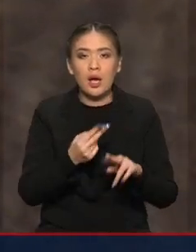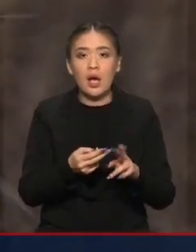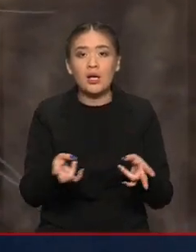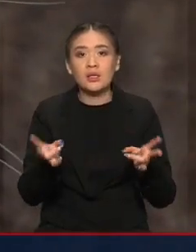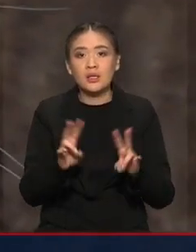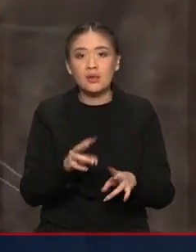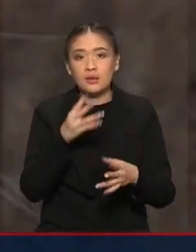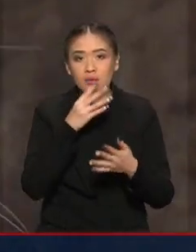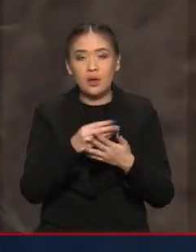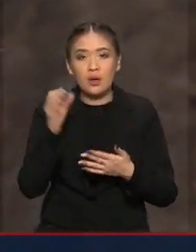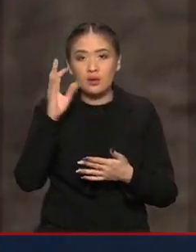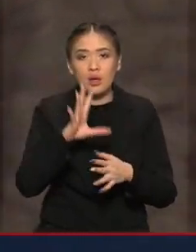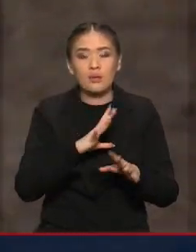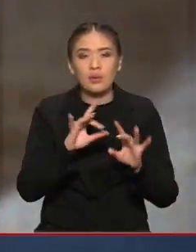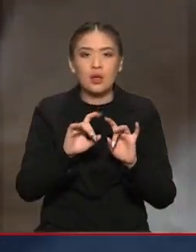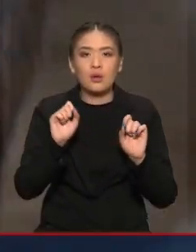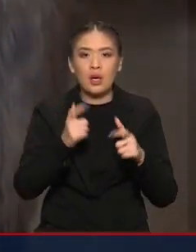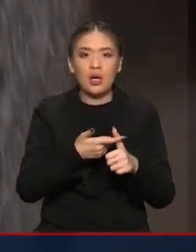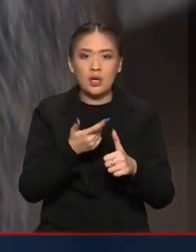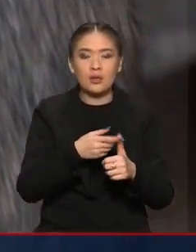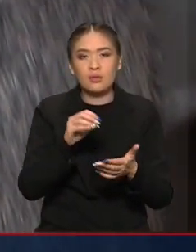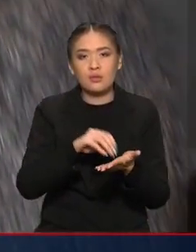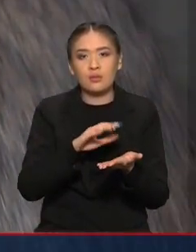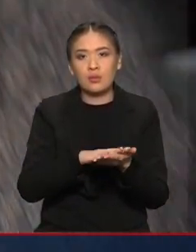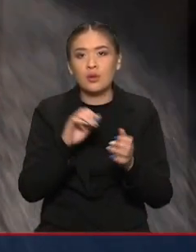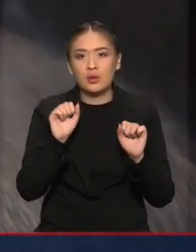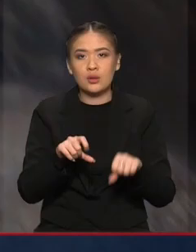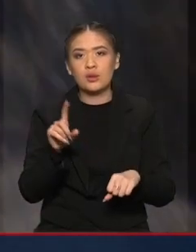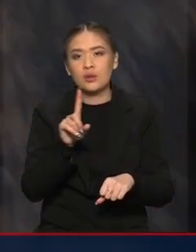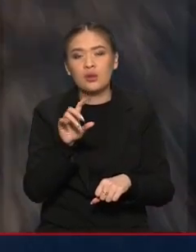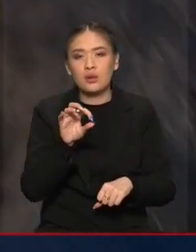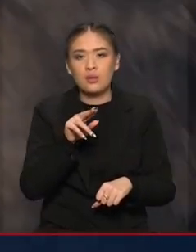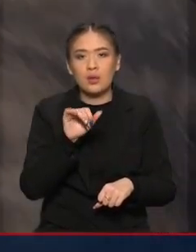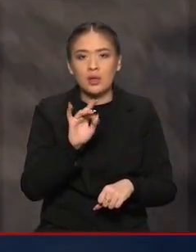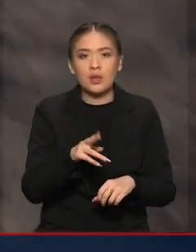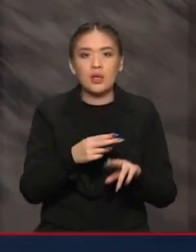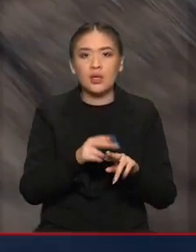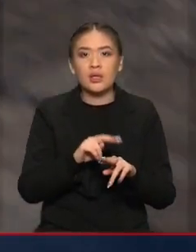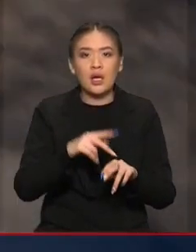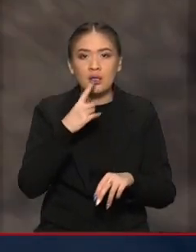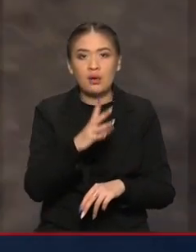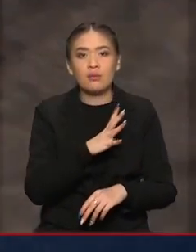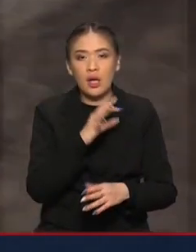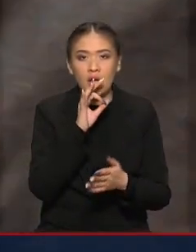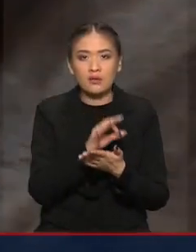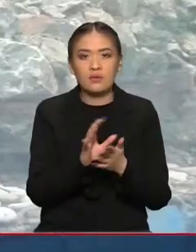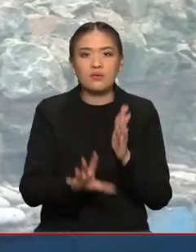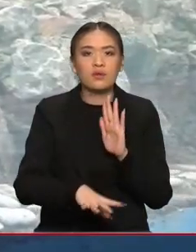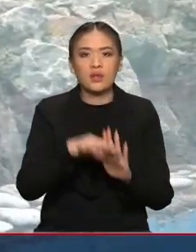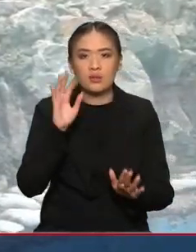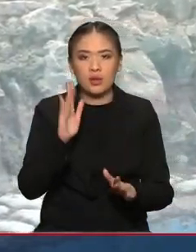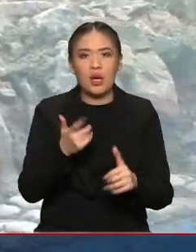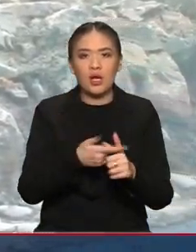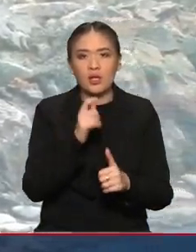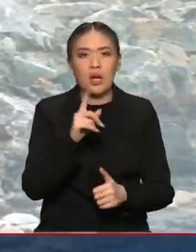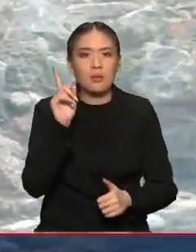свои варианты имен может каждый желающий на официальной странице зоопарка. Администрация заверила, что они выберут самые креативные. Пока